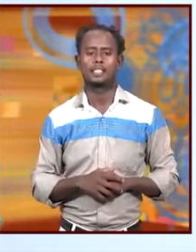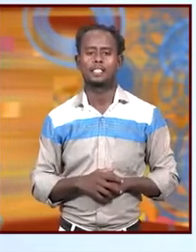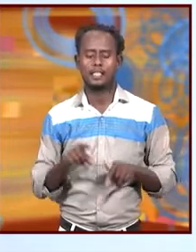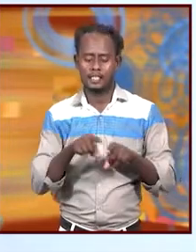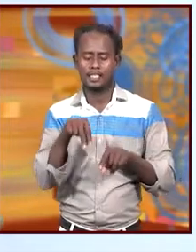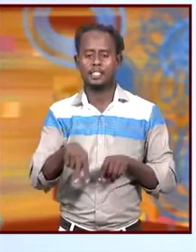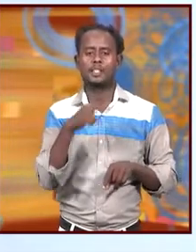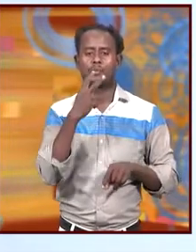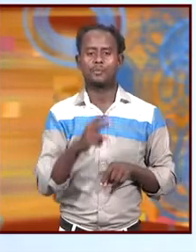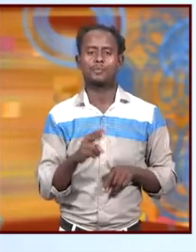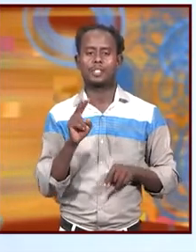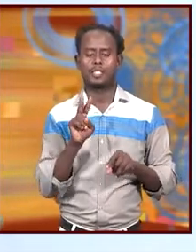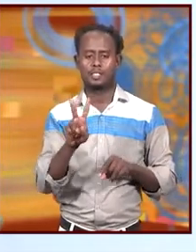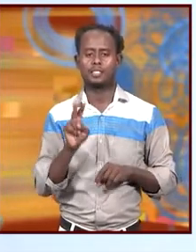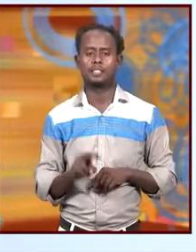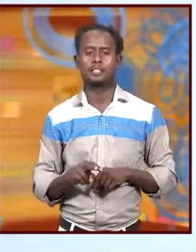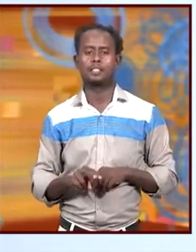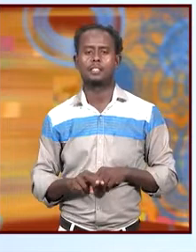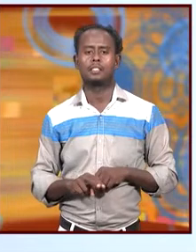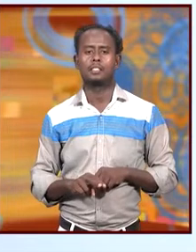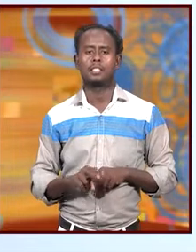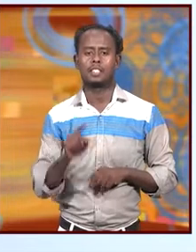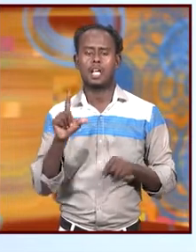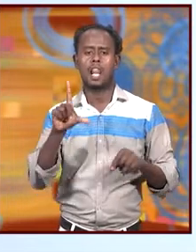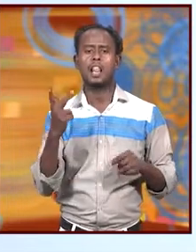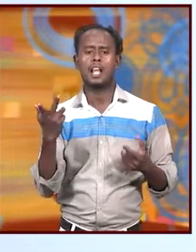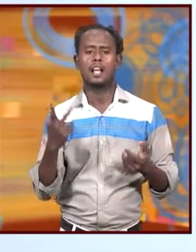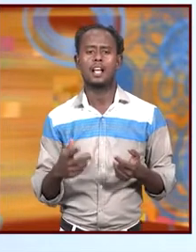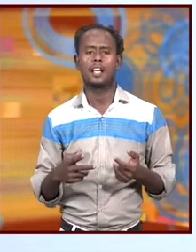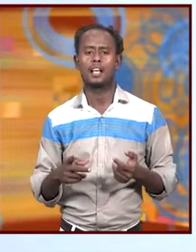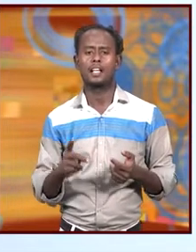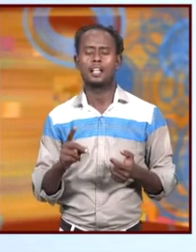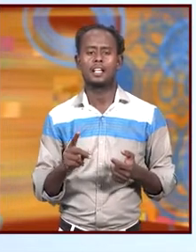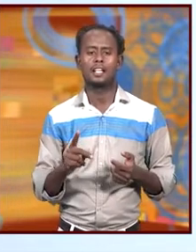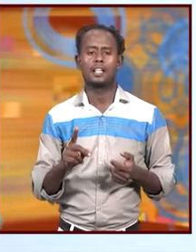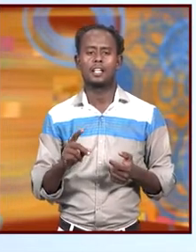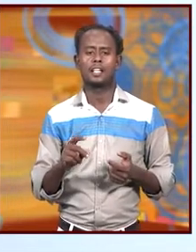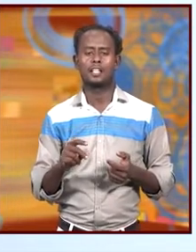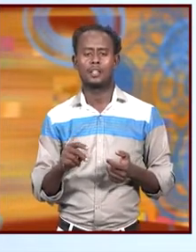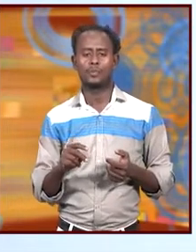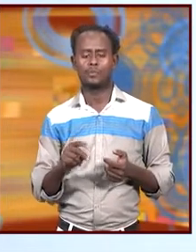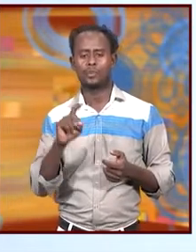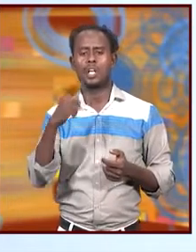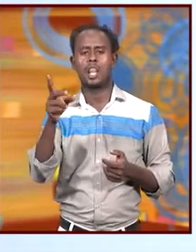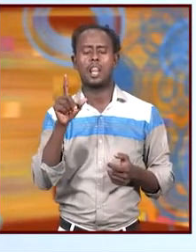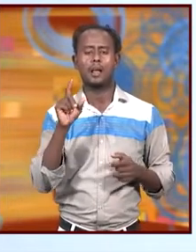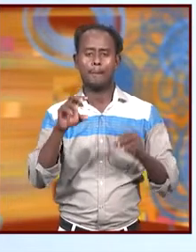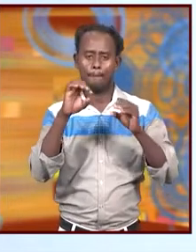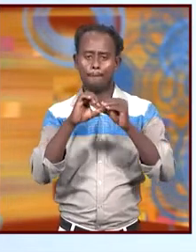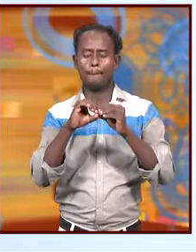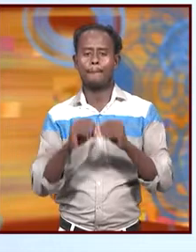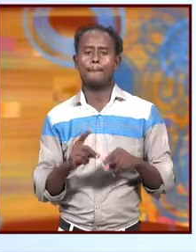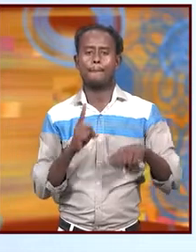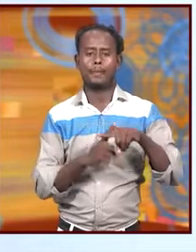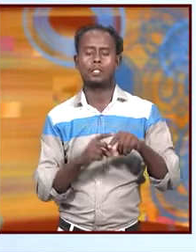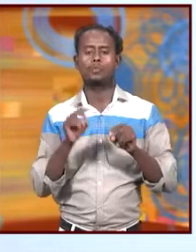இங்கு 2 எல்லுக்கு பதிலாக கொடுக்கப்பட்ட மதிப்பை பிரதியிடுவோம்.